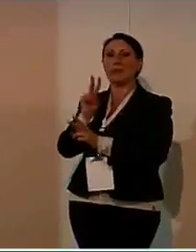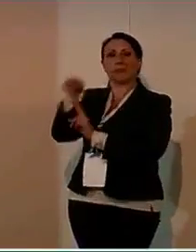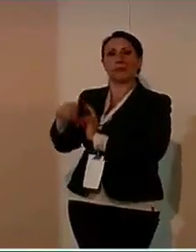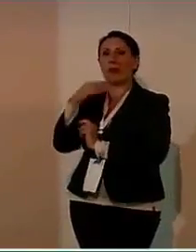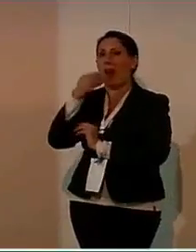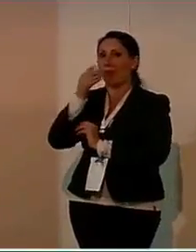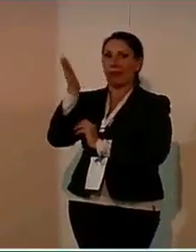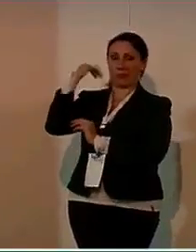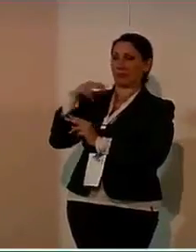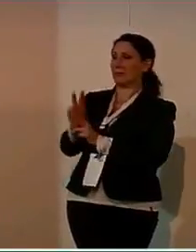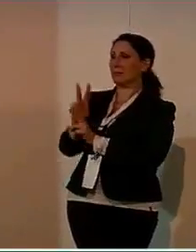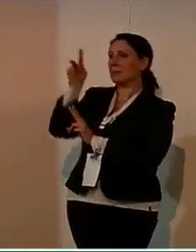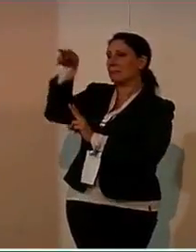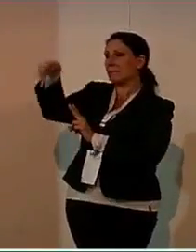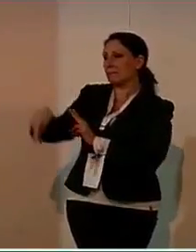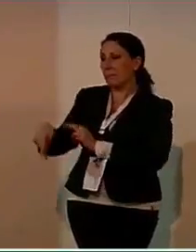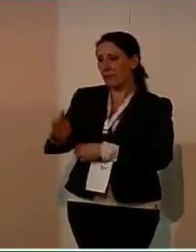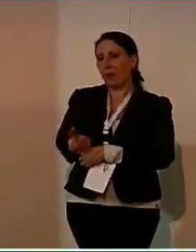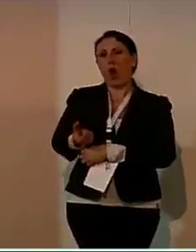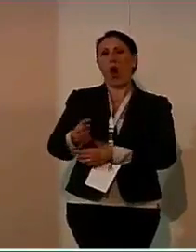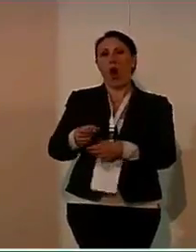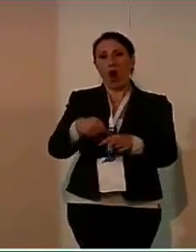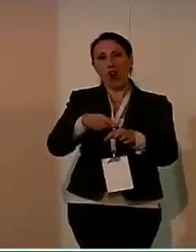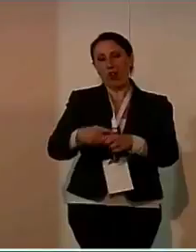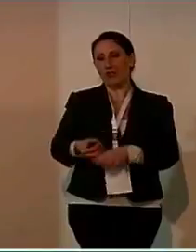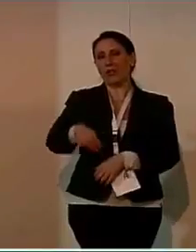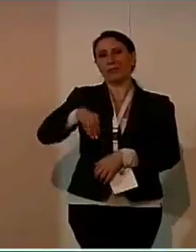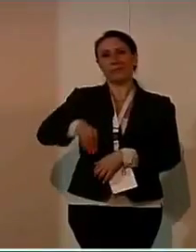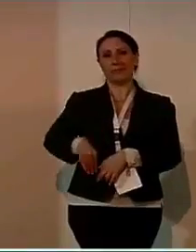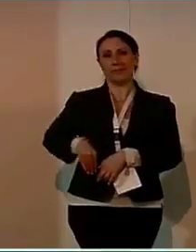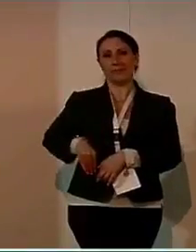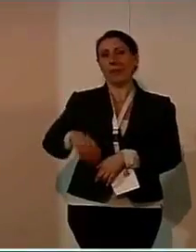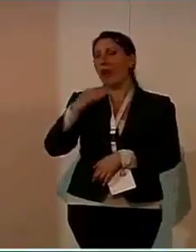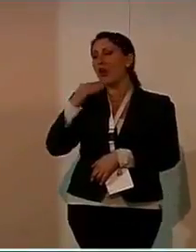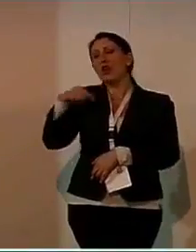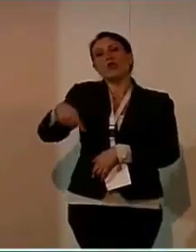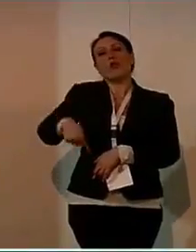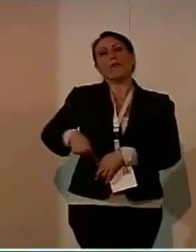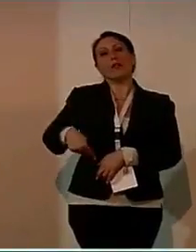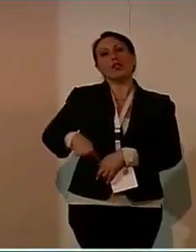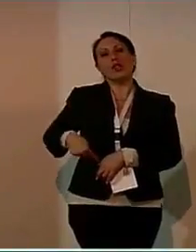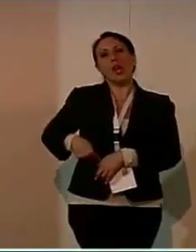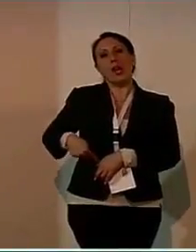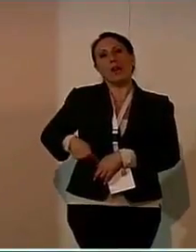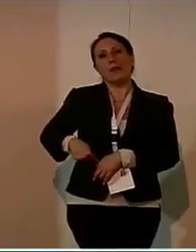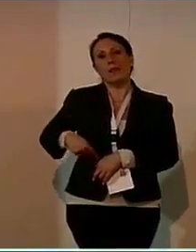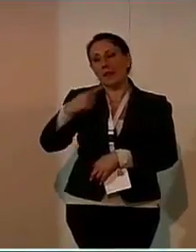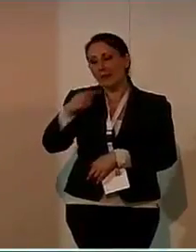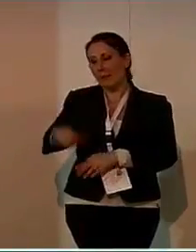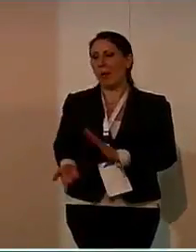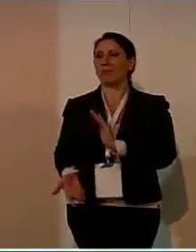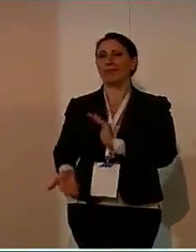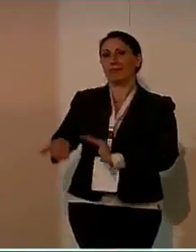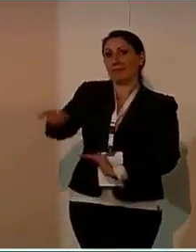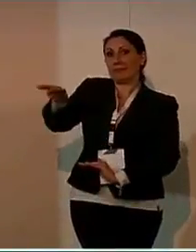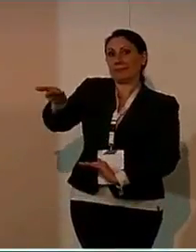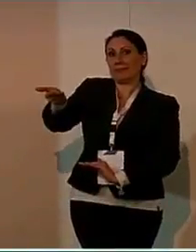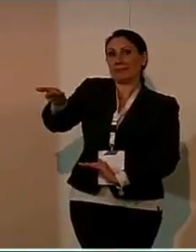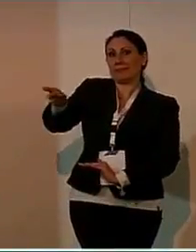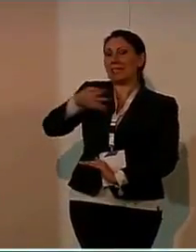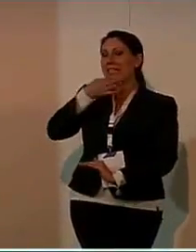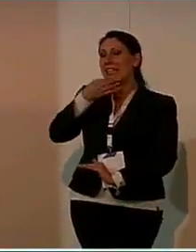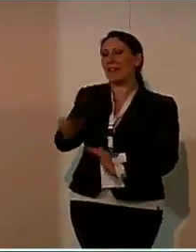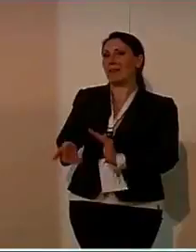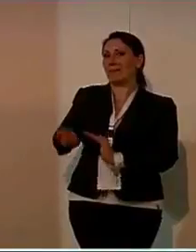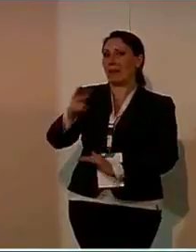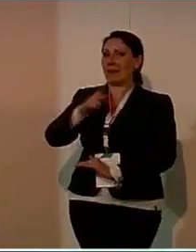portava spesso l'orologio nel taschino e bastava quello a far nella classe alta oggi ognuno